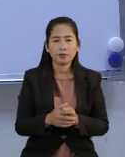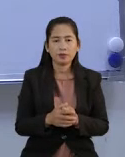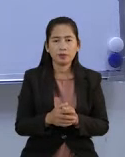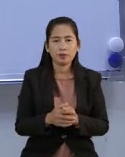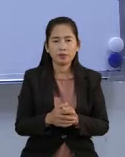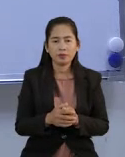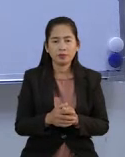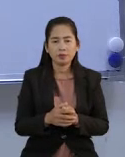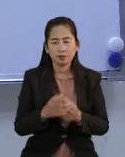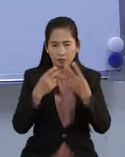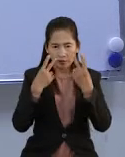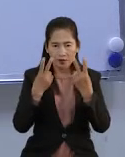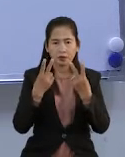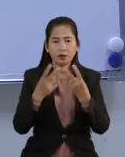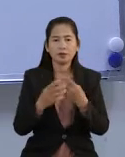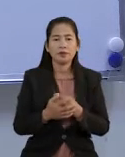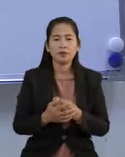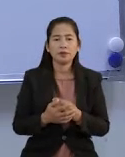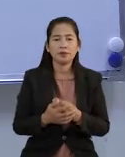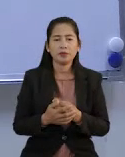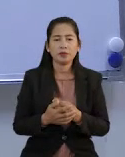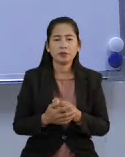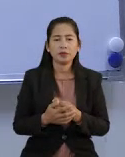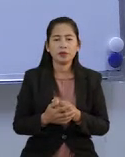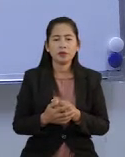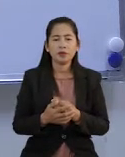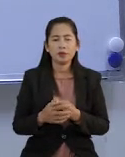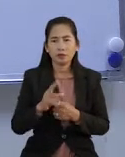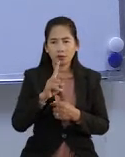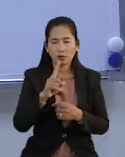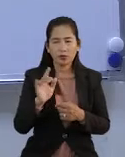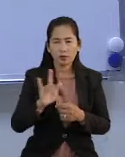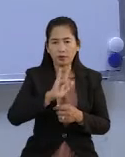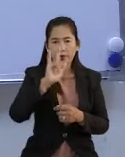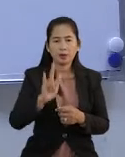chà còn mới á chà hai nè kêu dọc mùi mà phá sần